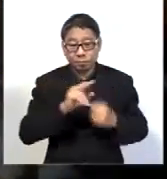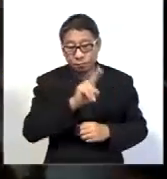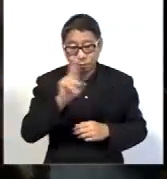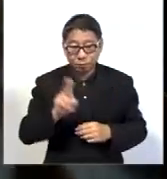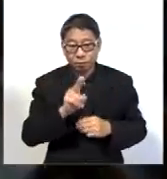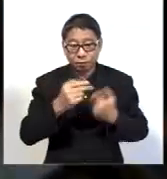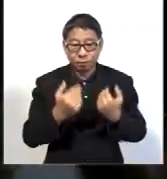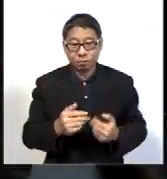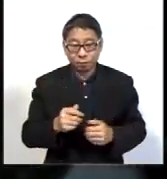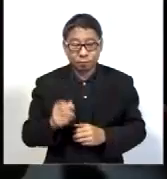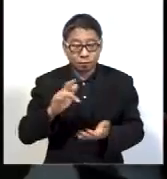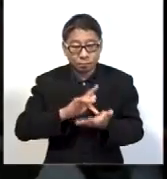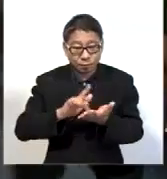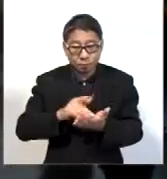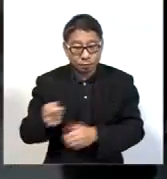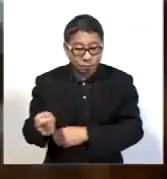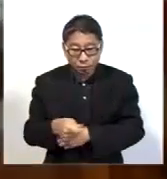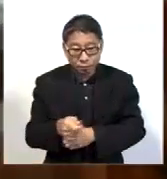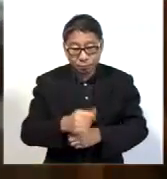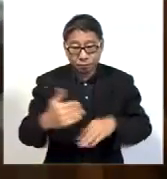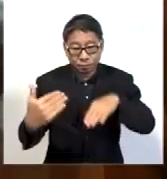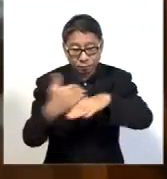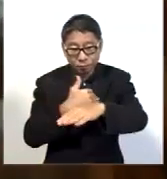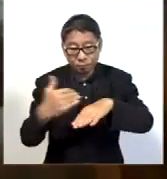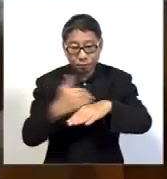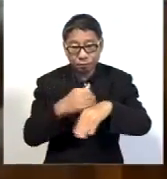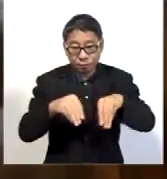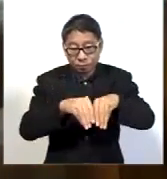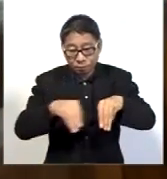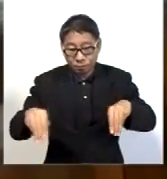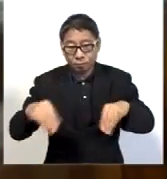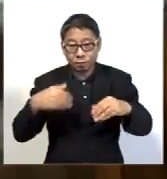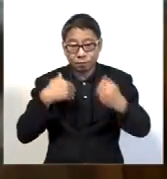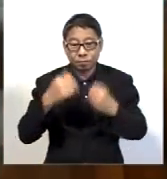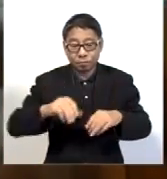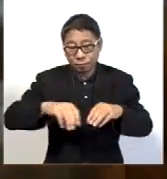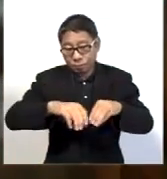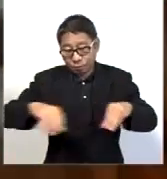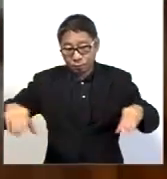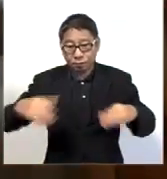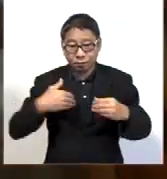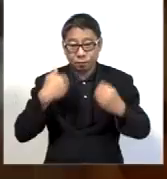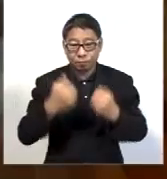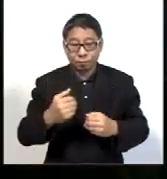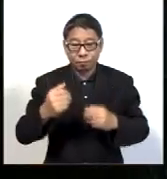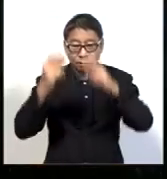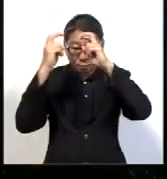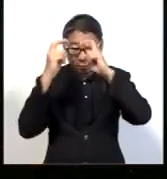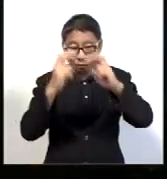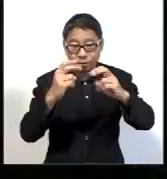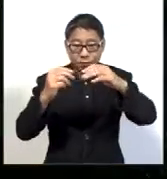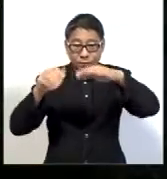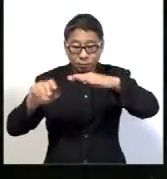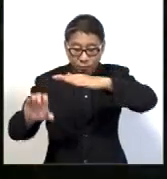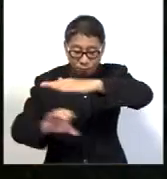ฉีดพ่นน้ำยาฆ่าเชื้อที่บริเวณผิวถนนไปจนถึงบันไดแล้วก็ราวบันไดทางขึ้น BTS ป้ายร